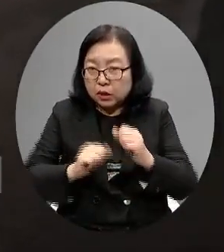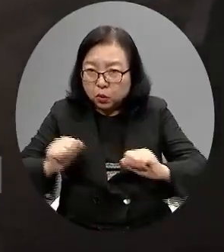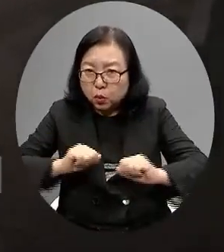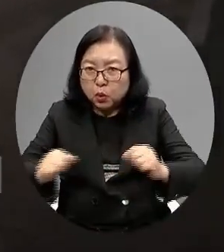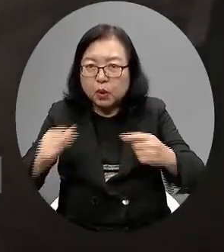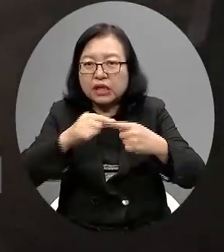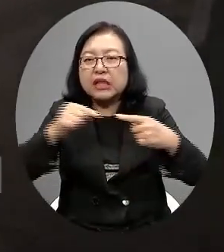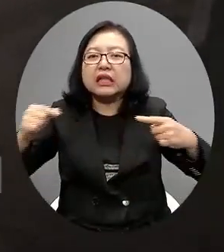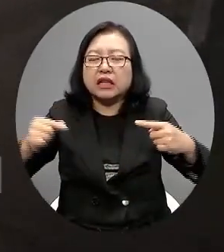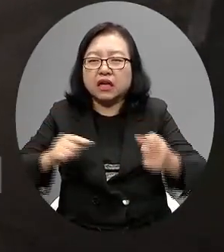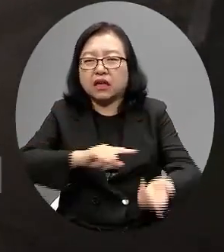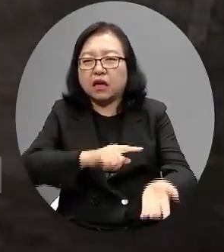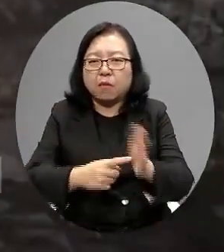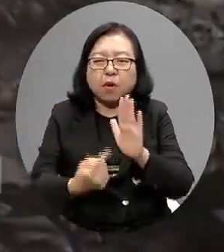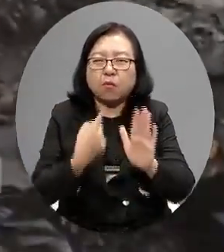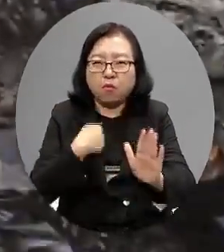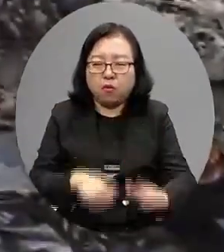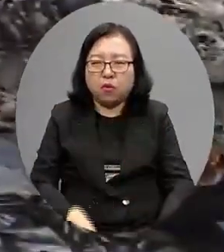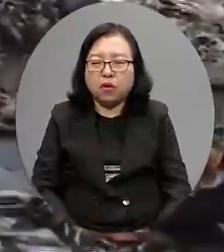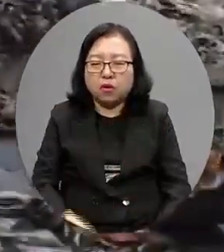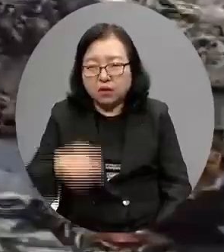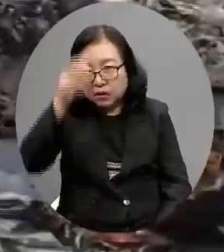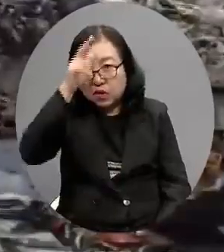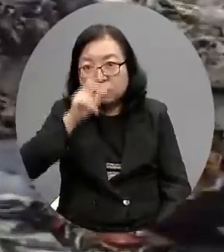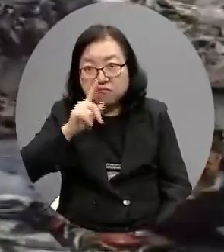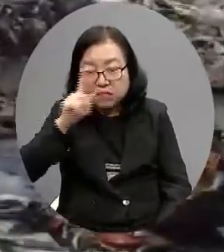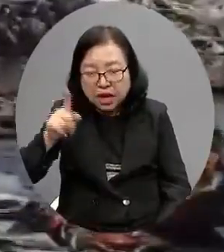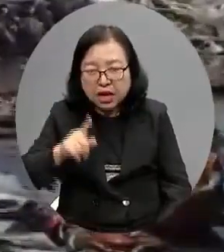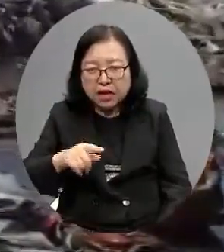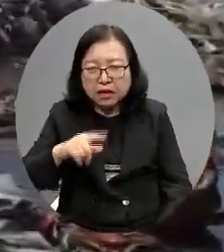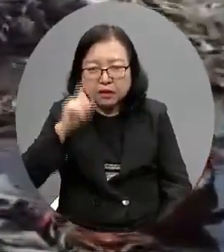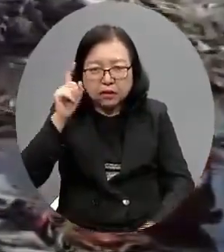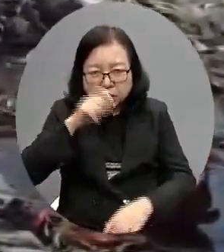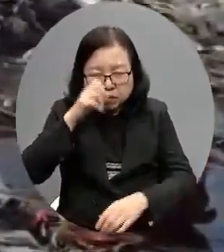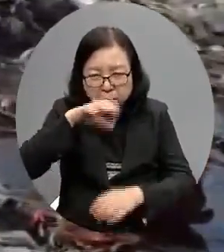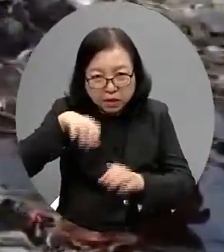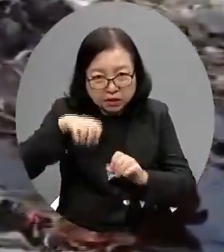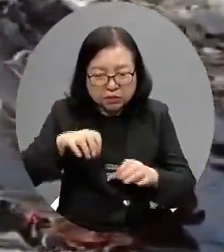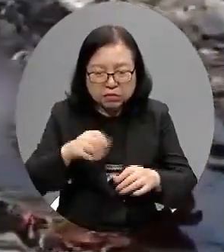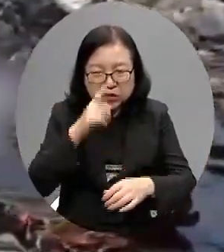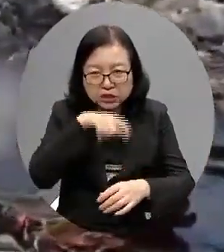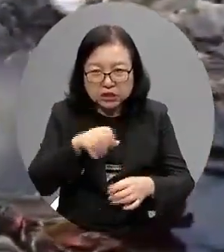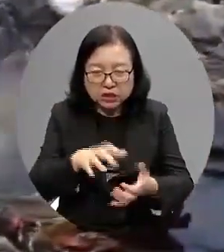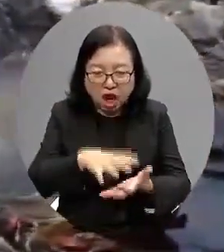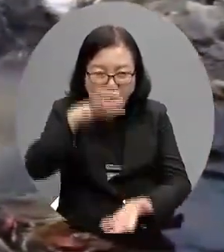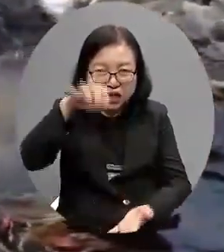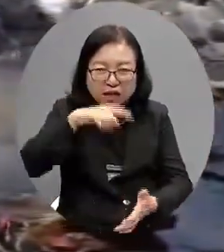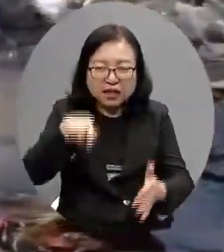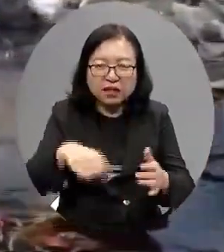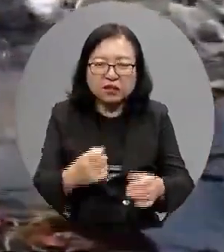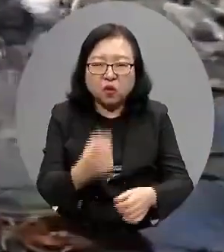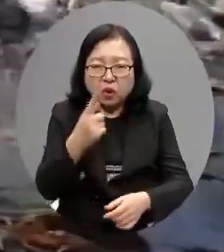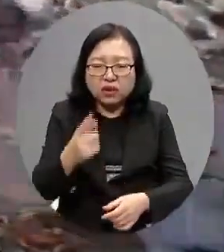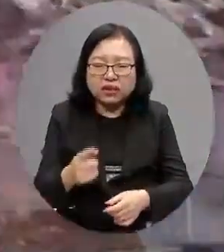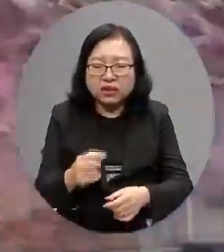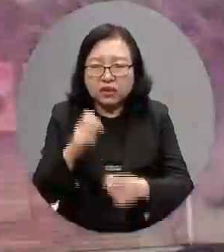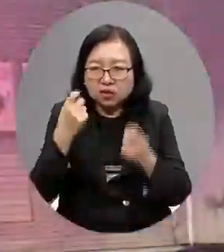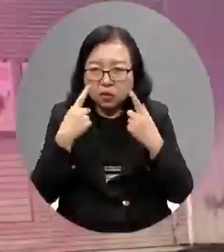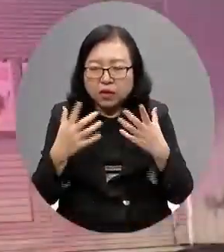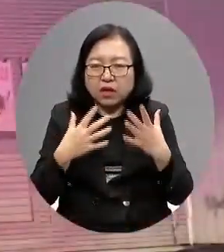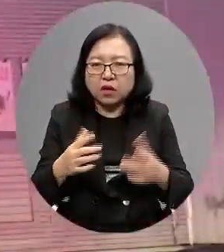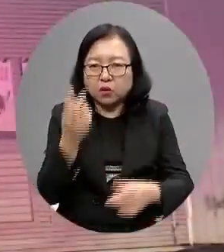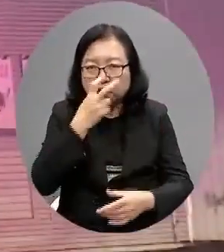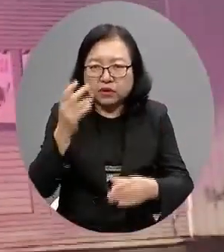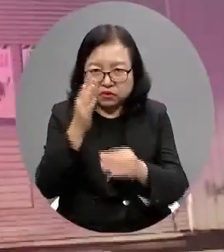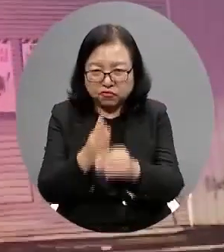발령되기도 했습니다 경찰은 폐기물 더미에서 불이 난 것으로 보고 정확한 화재 원인을 조사하고 있습니다